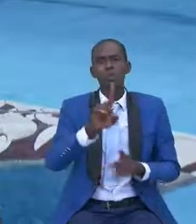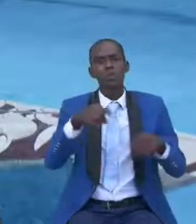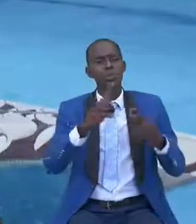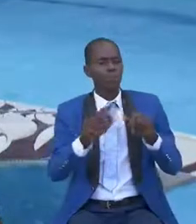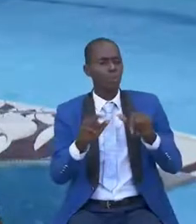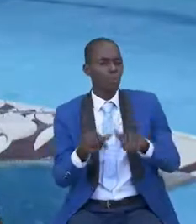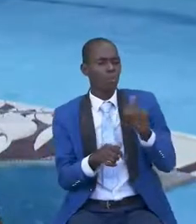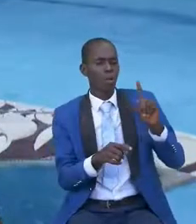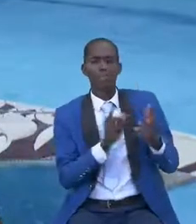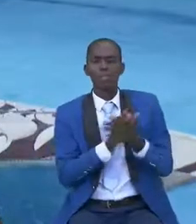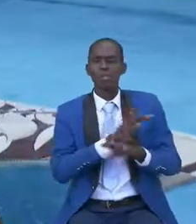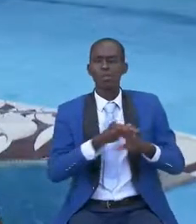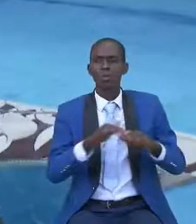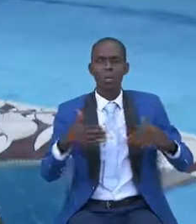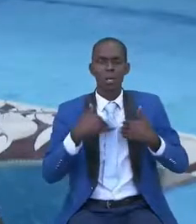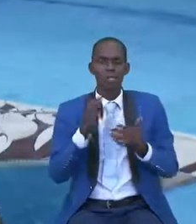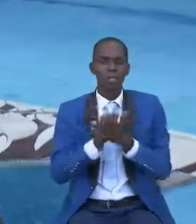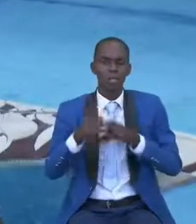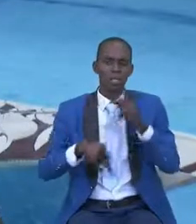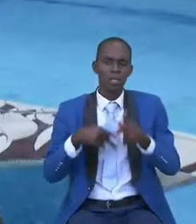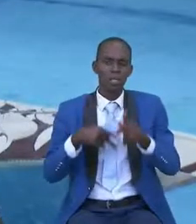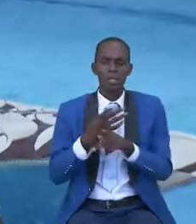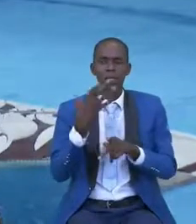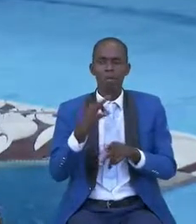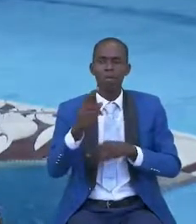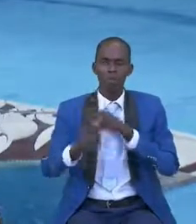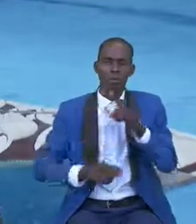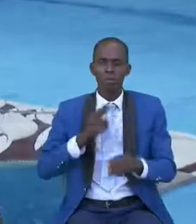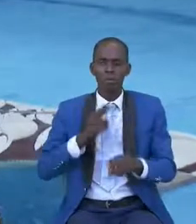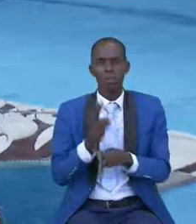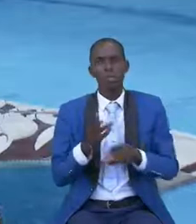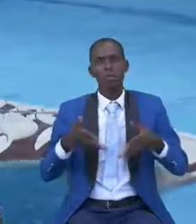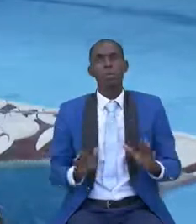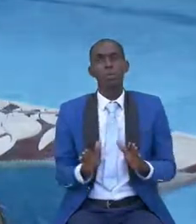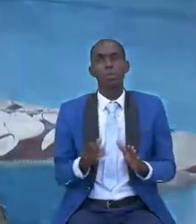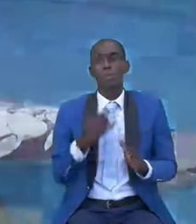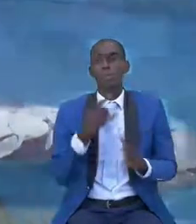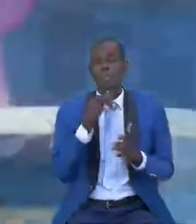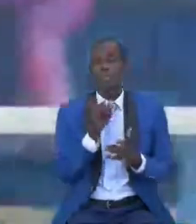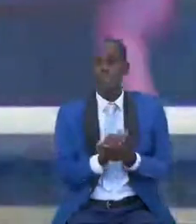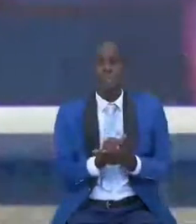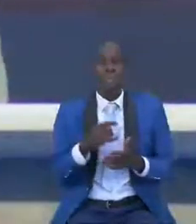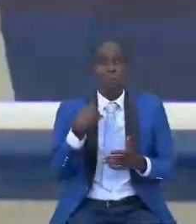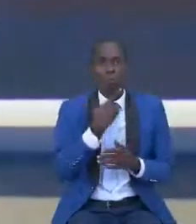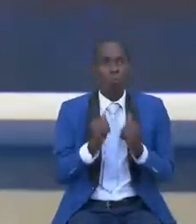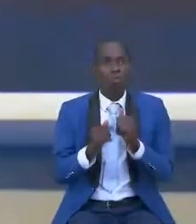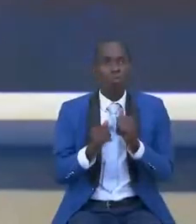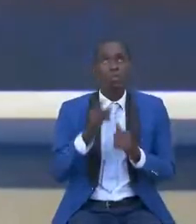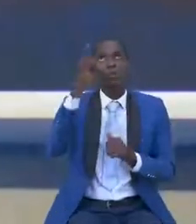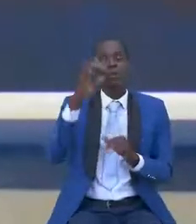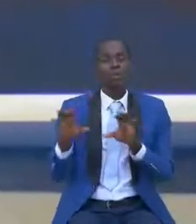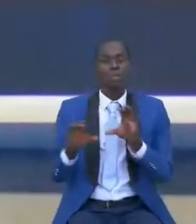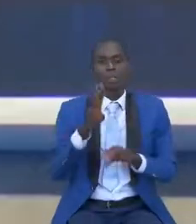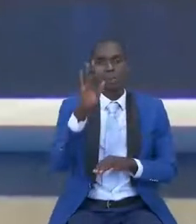opérés. Pourquoi alors vous voulez aller vers quelqu'un d'autre qui n'a pas ce type d'approbation